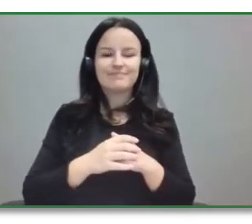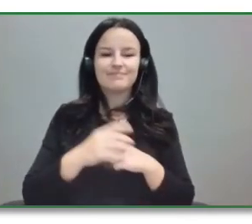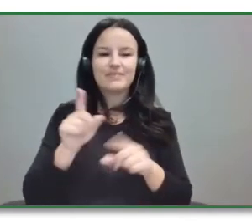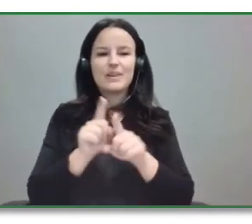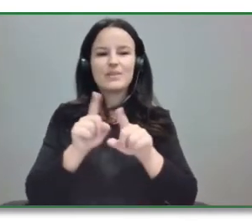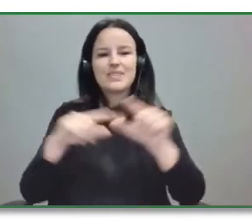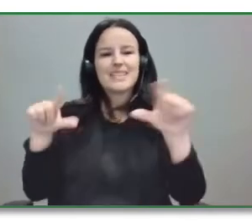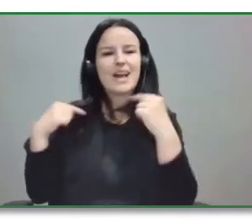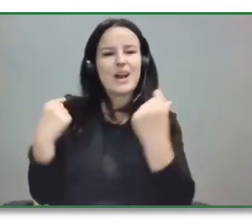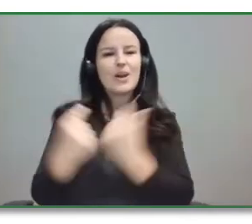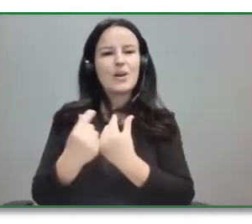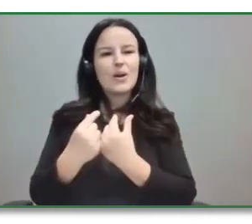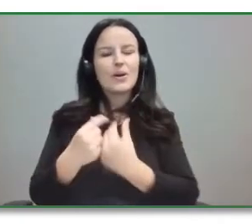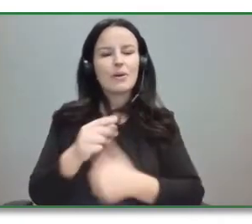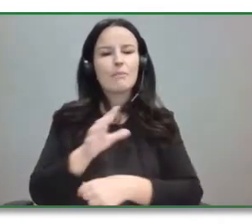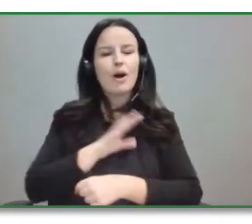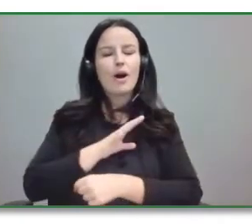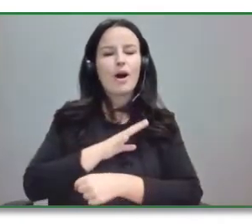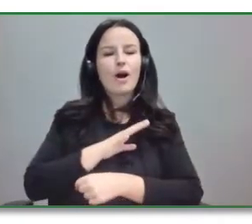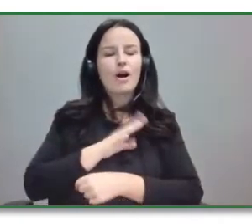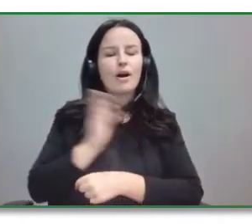trouve sur